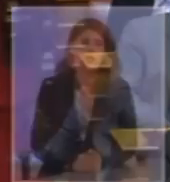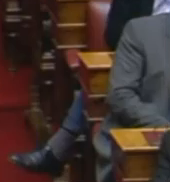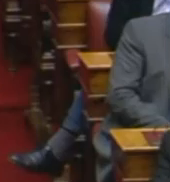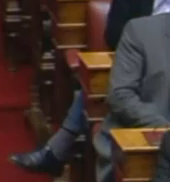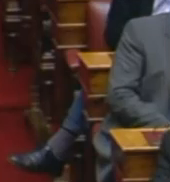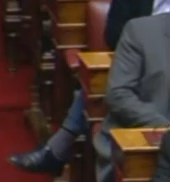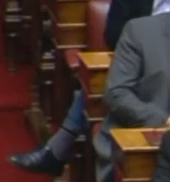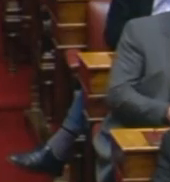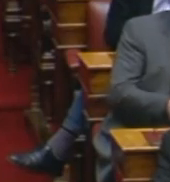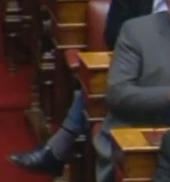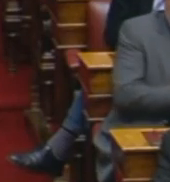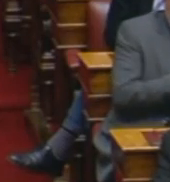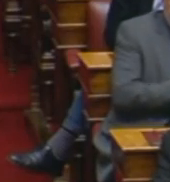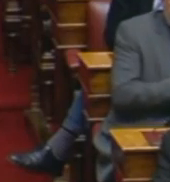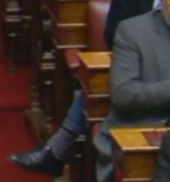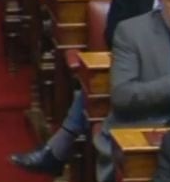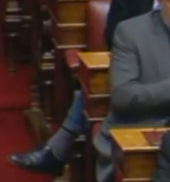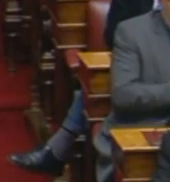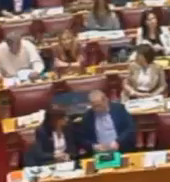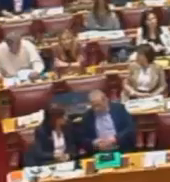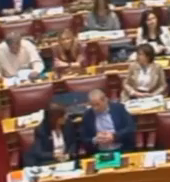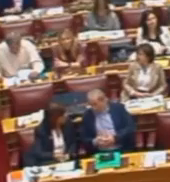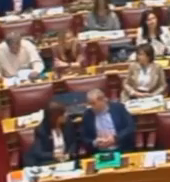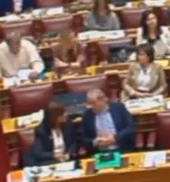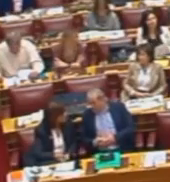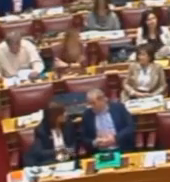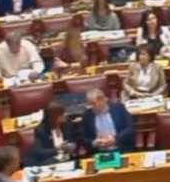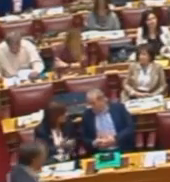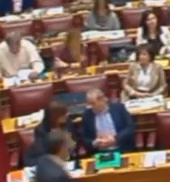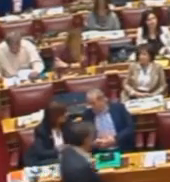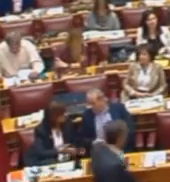Ευχαριστώ, κύριε Θεοδωράκη.